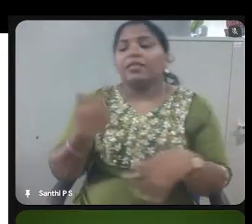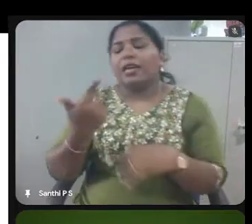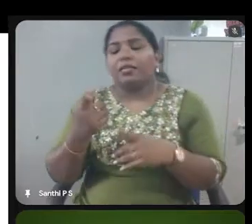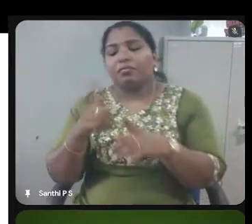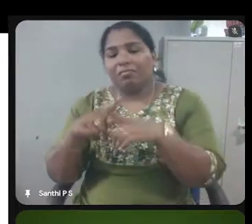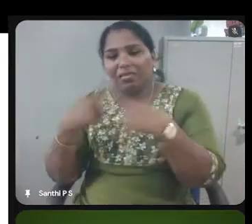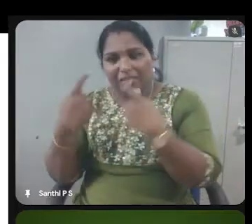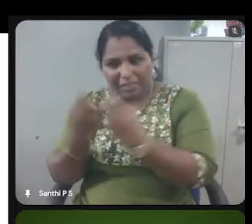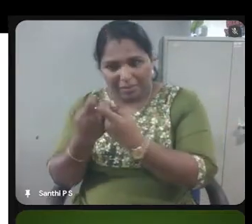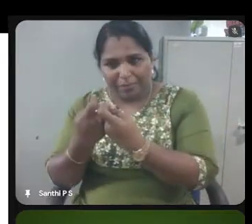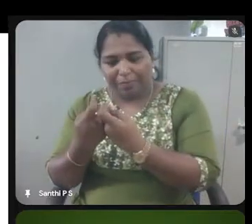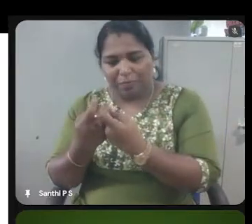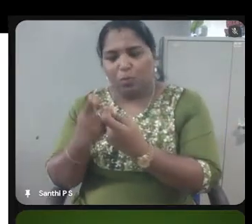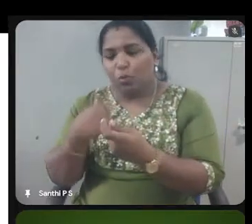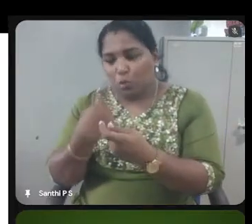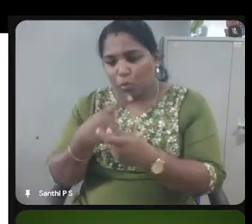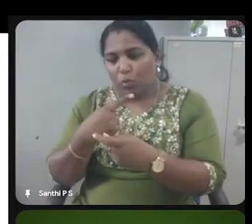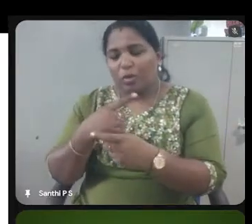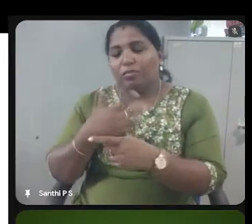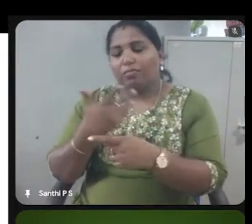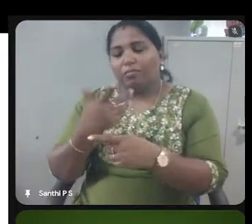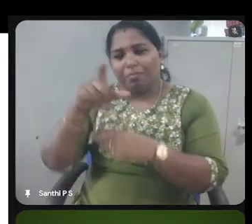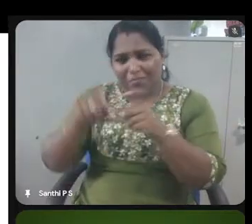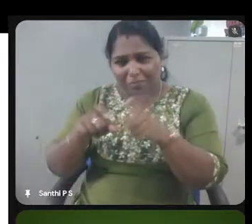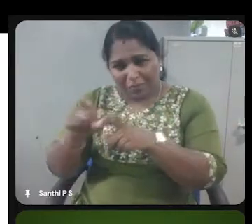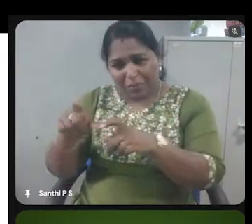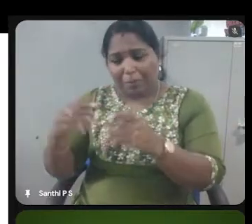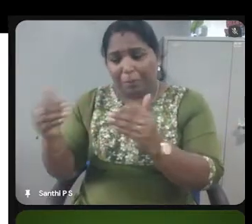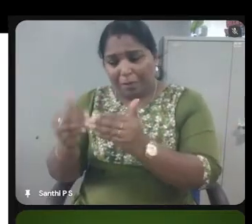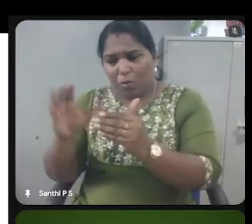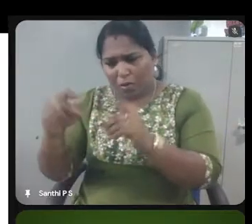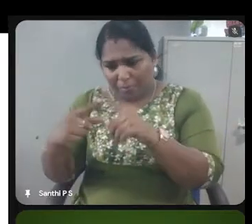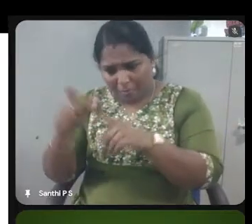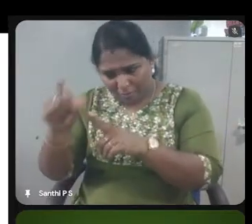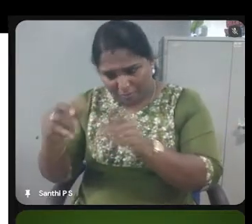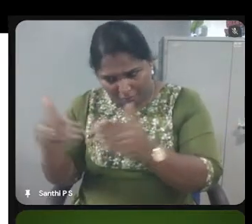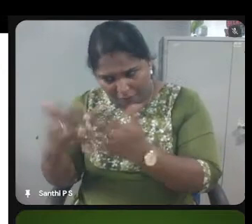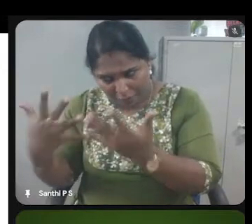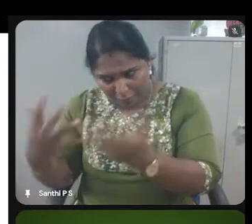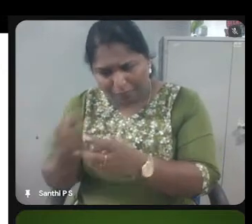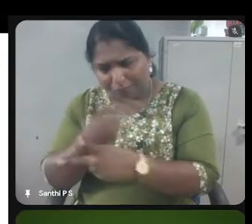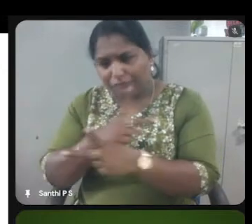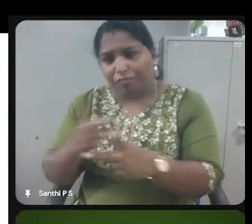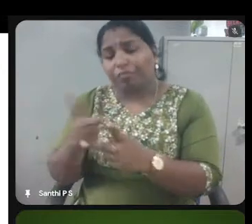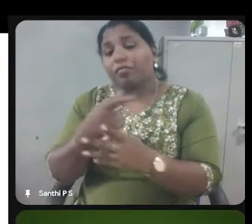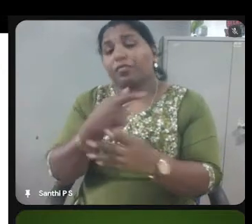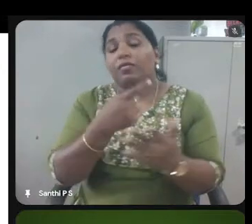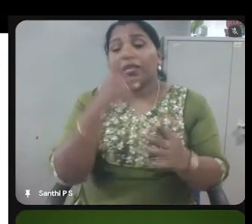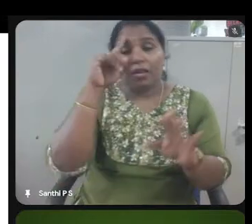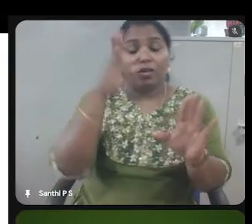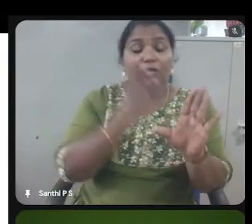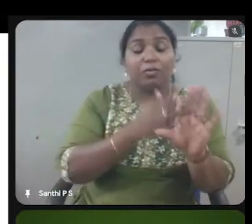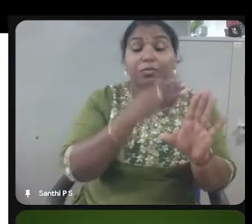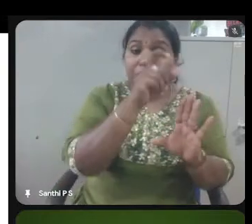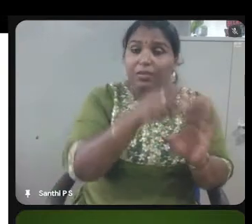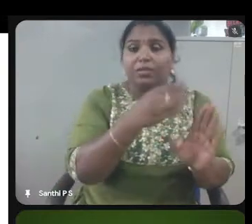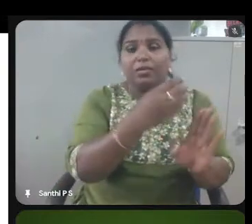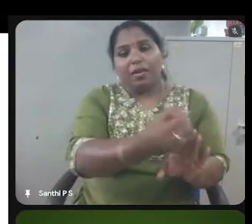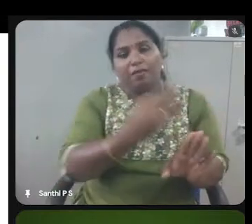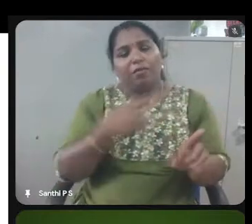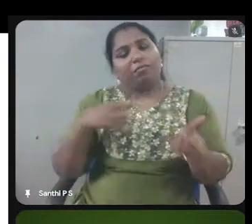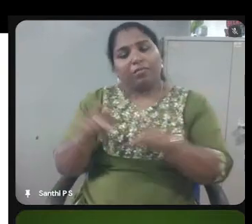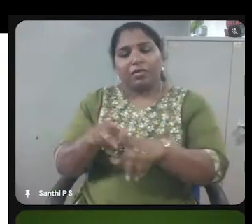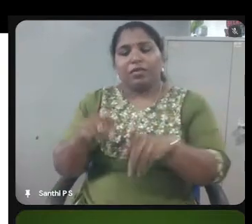പറ്റും എന്നുള്ളതിന് വേണ്ടിയുള്ള ഹെൽപ്പ് അവർ തരും. കാരണം ഈ അഡിക്ഷൻ എന്ന് പറയുമ്പോൾ ഇതൊരു അഡിക്ഷൻ ഇപ്പം ഒരു